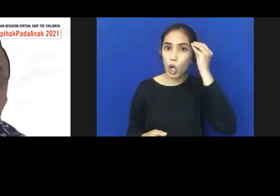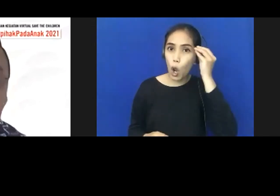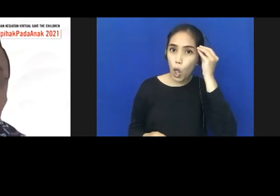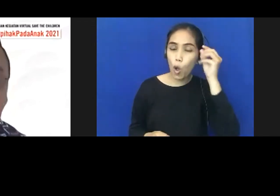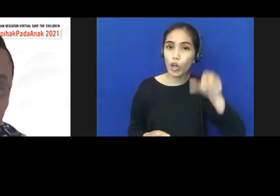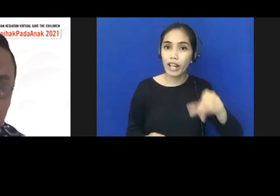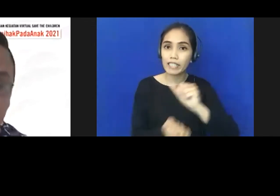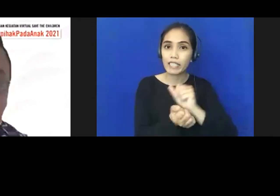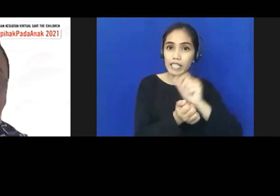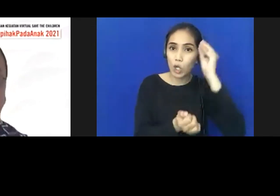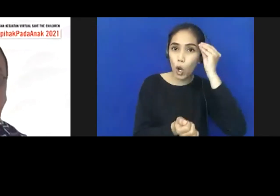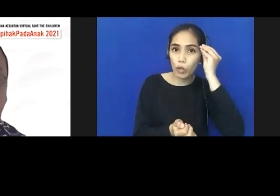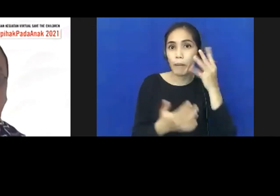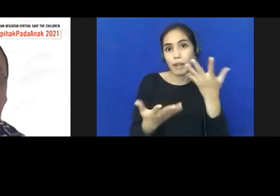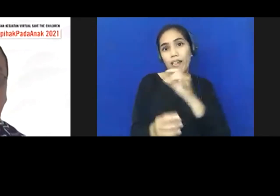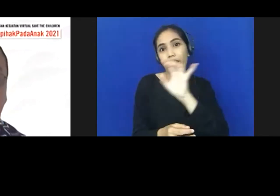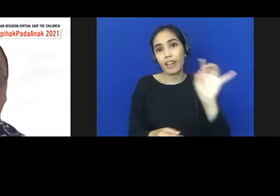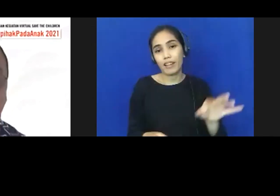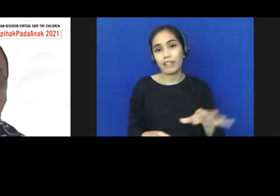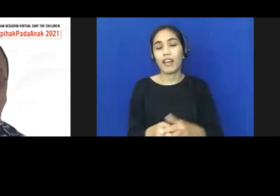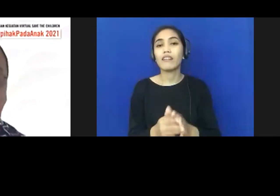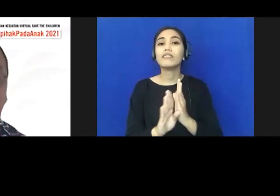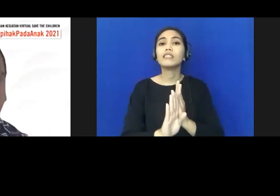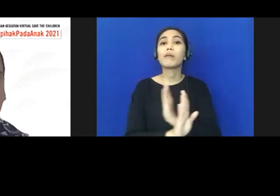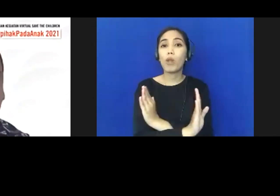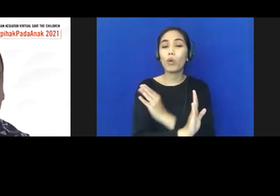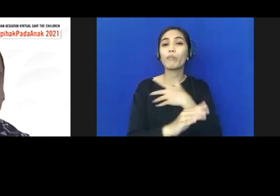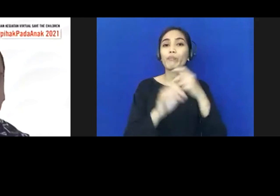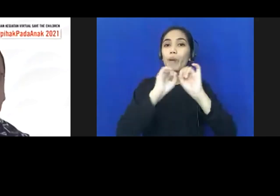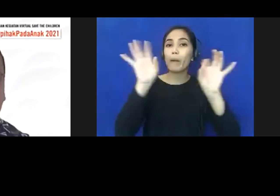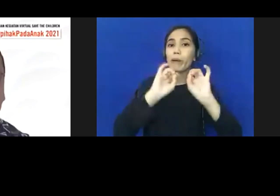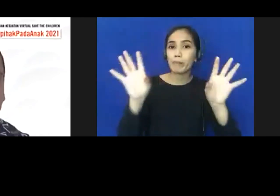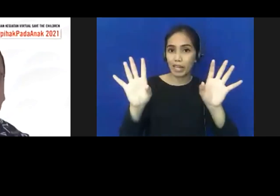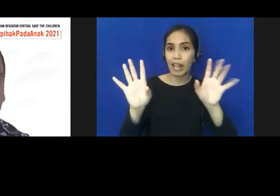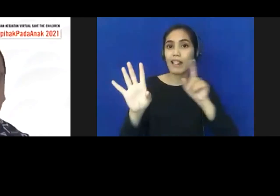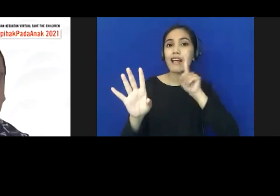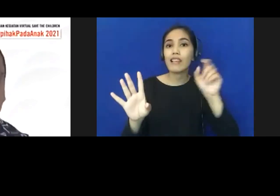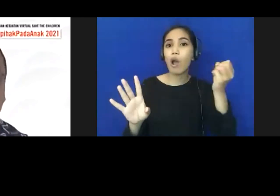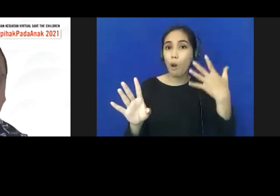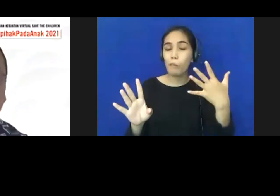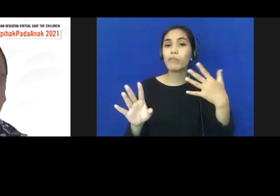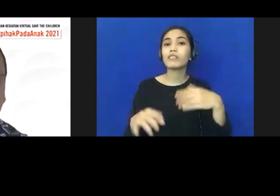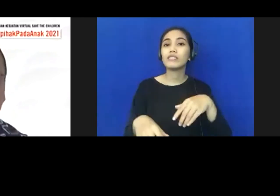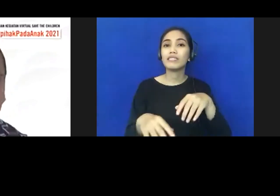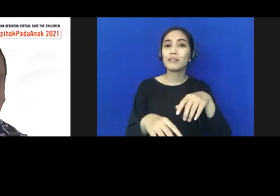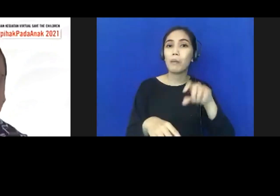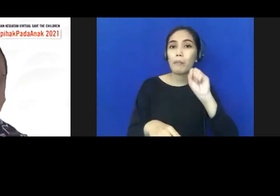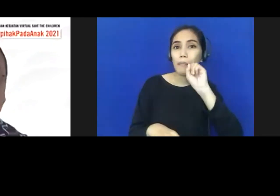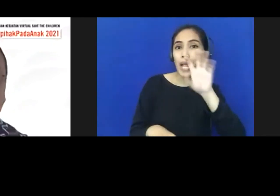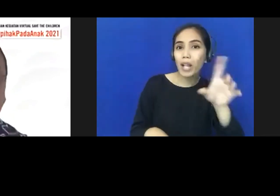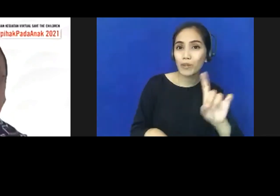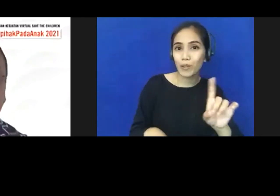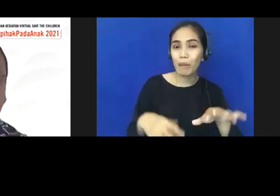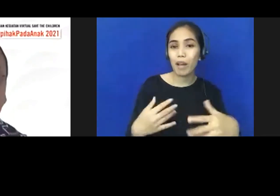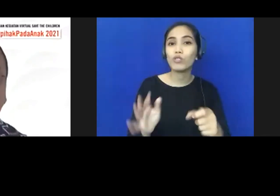sesi tanya jawab dan ini pemaparannya, nanti saya ingatkan bahwa silakan jika nanti